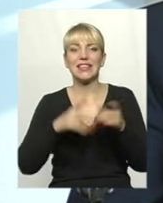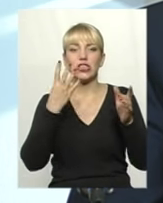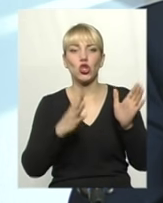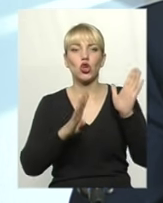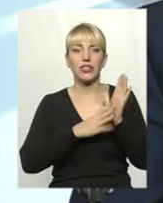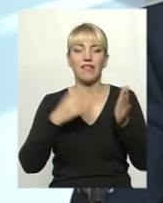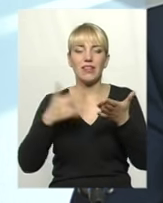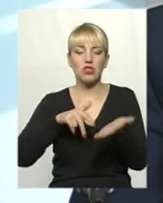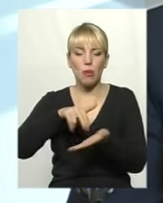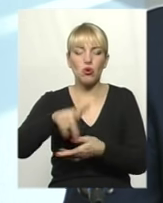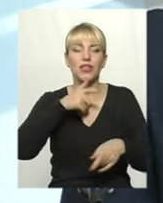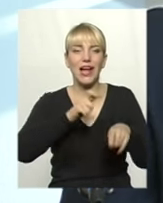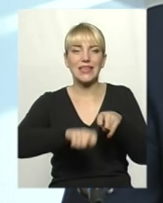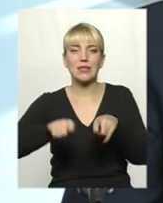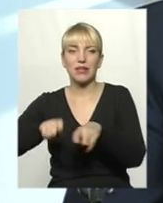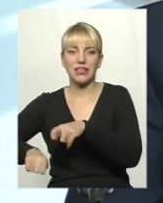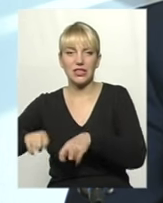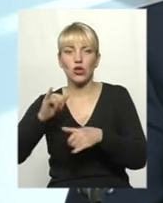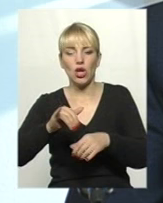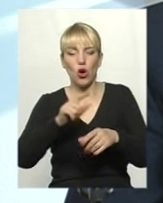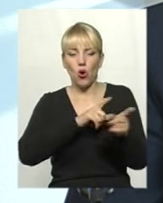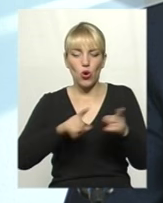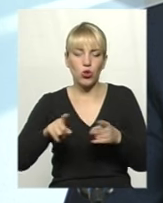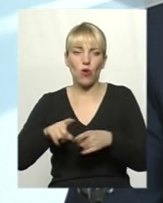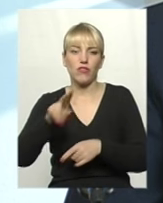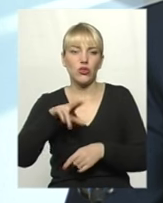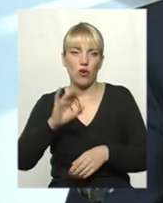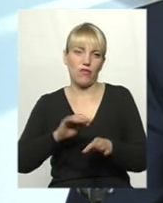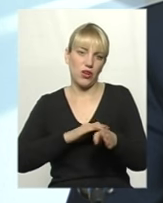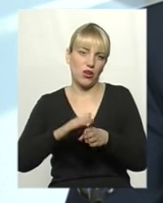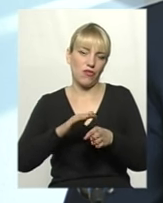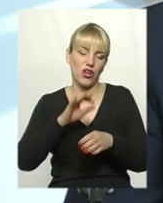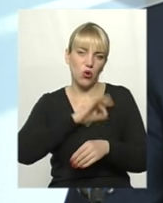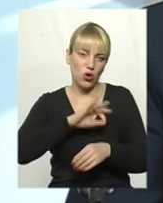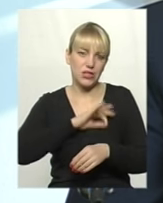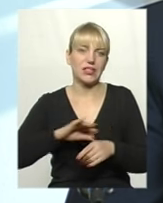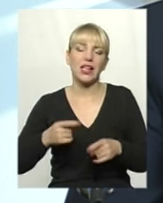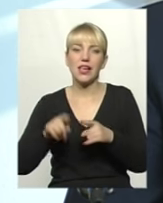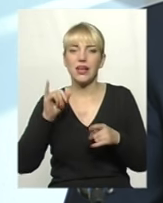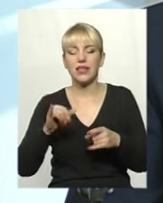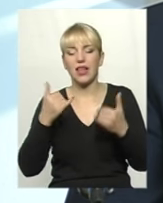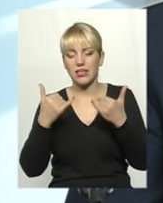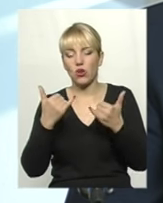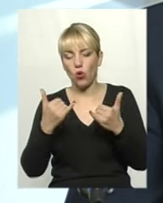вже пройшли експертизу і готові до використання. Тобто ми ще можемо сьогодні далі